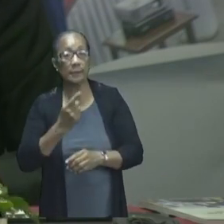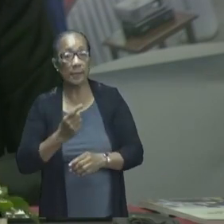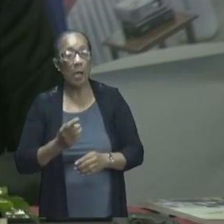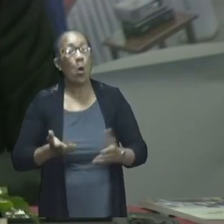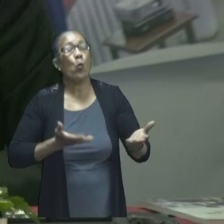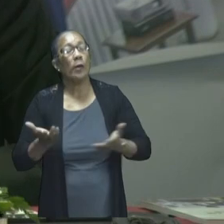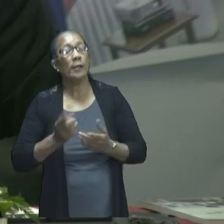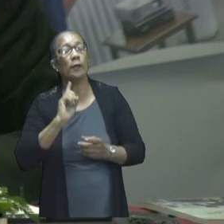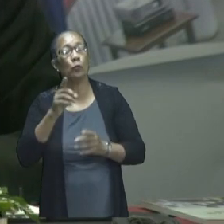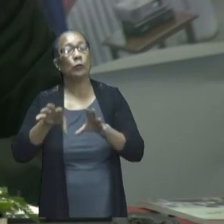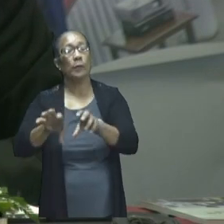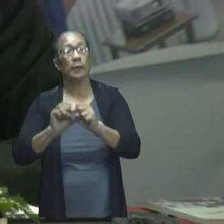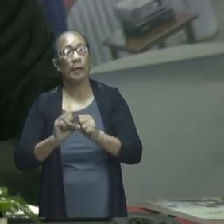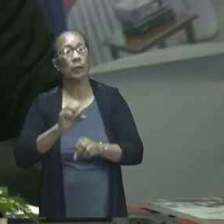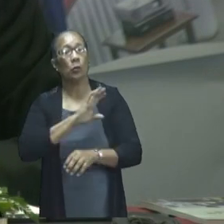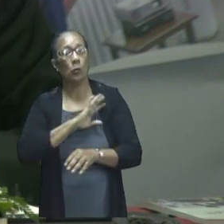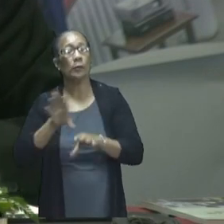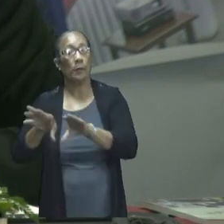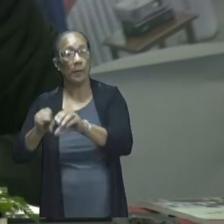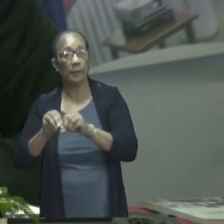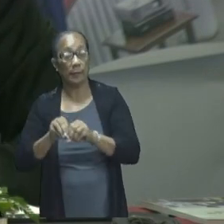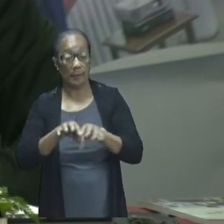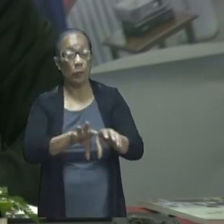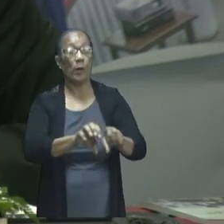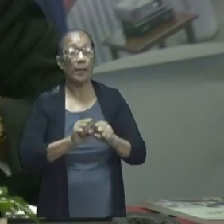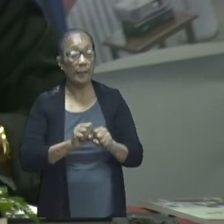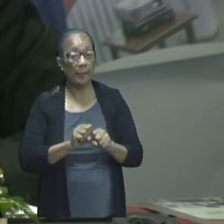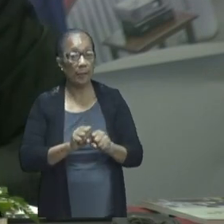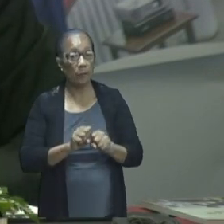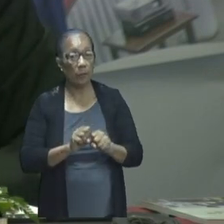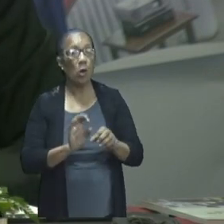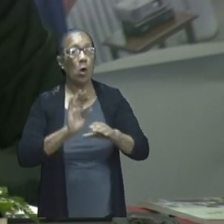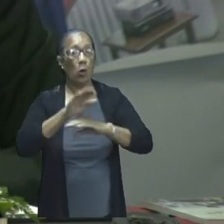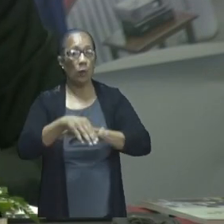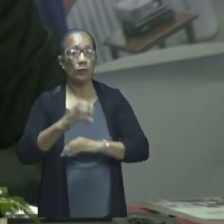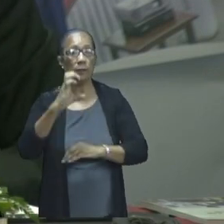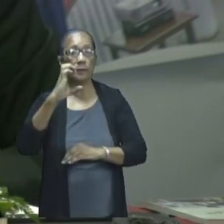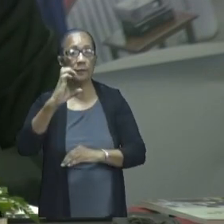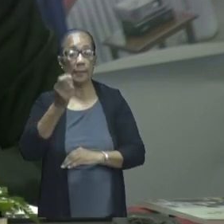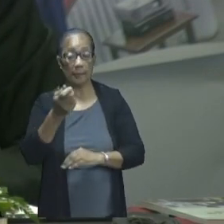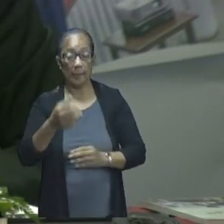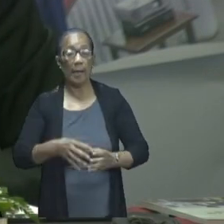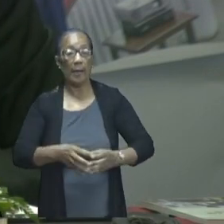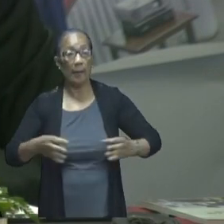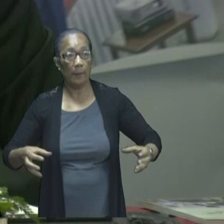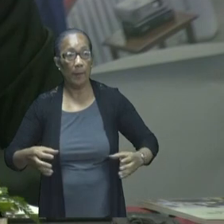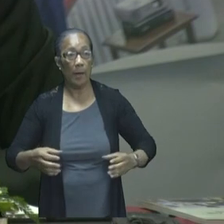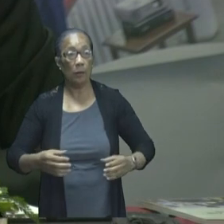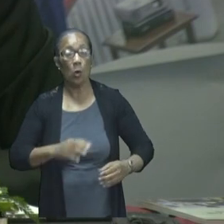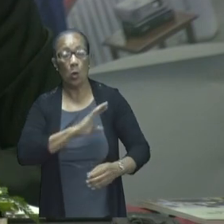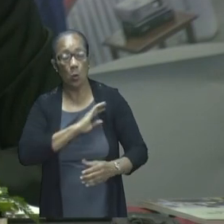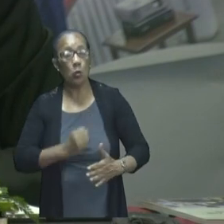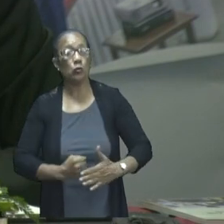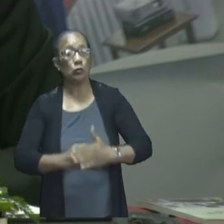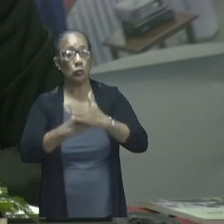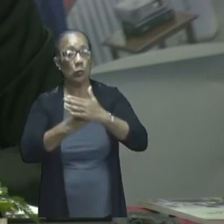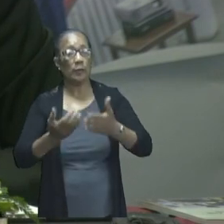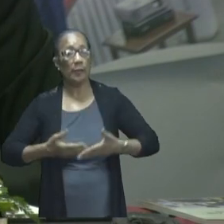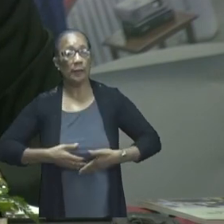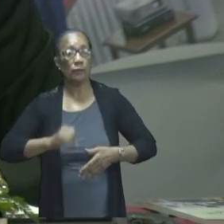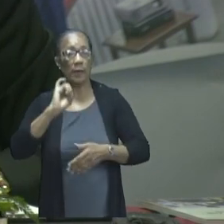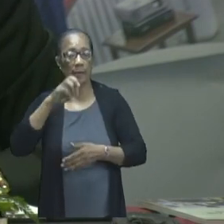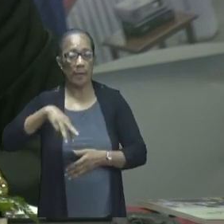en dat zijn op de matige die we gaan treffen ook de centrale bank kijk enorm veel steun van i'm so van de